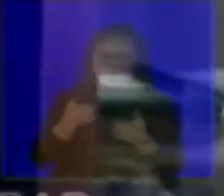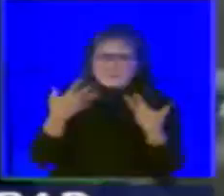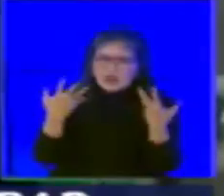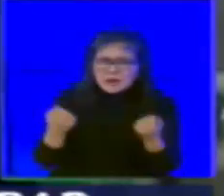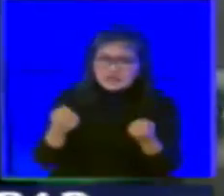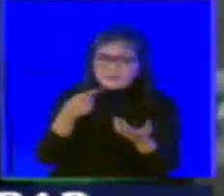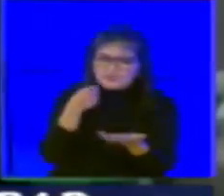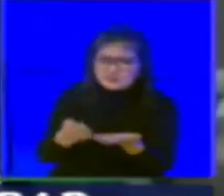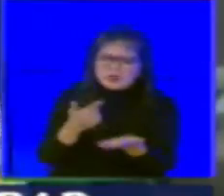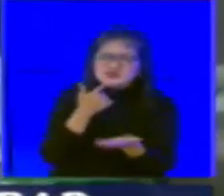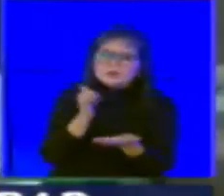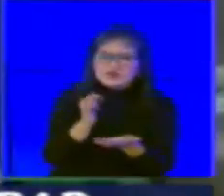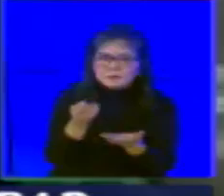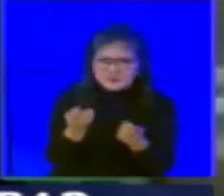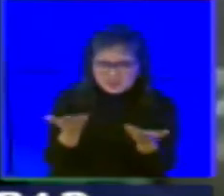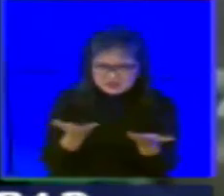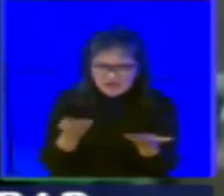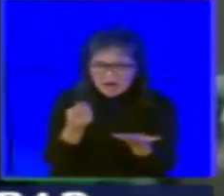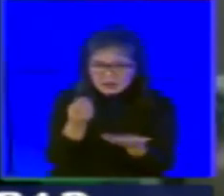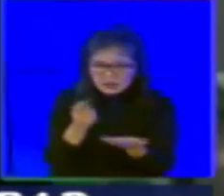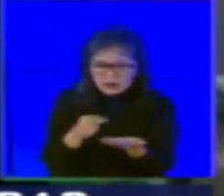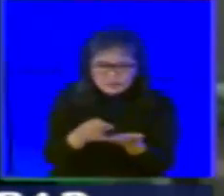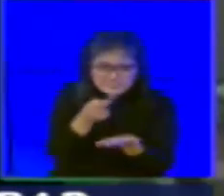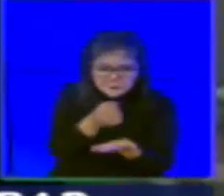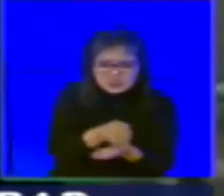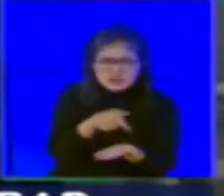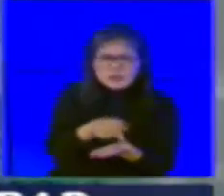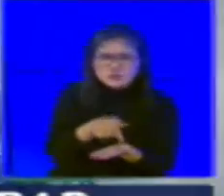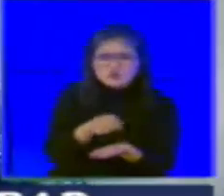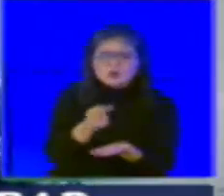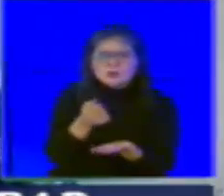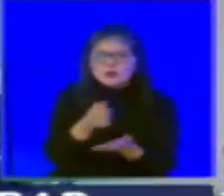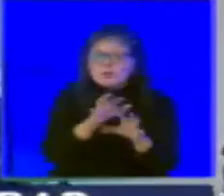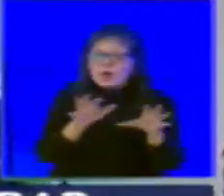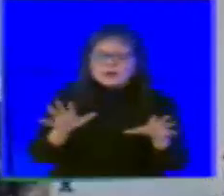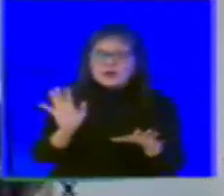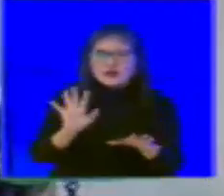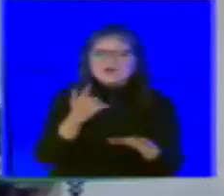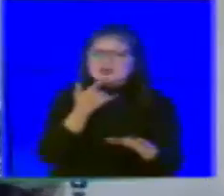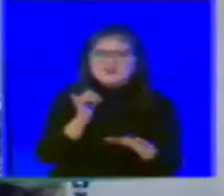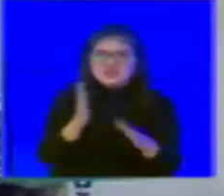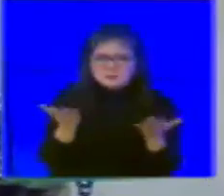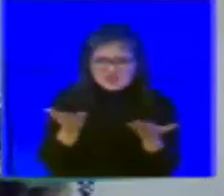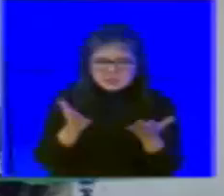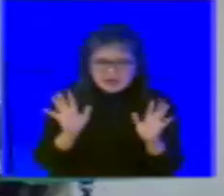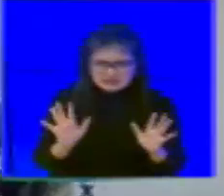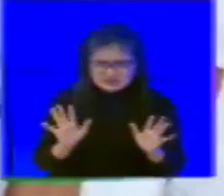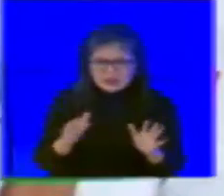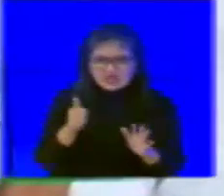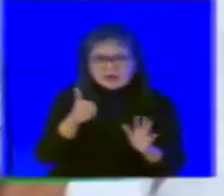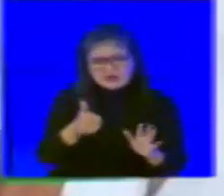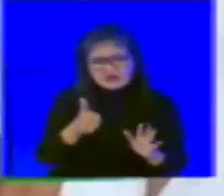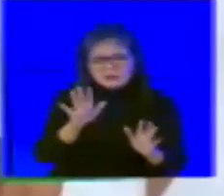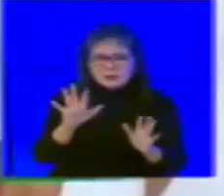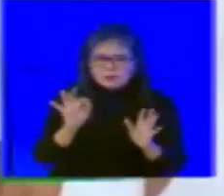juga para pembeli juga membelinya tidak terlalu harus berlebihan. Denda 50 miliar dan penjara 5 tahun